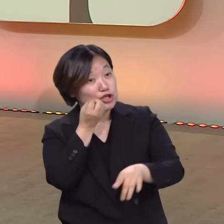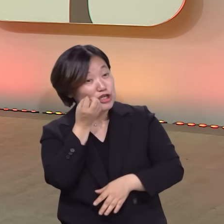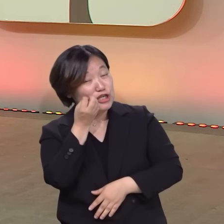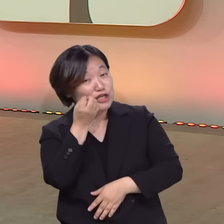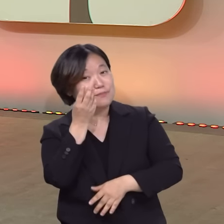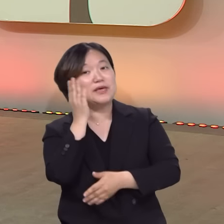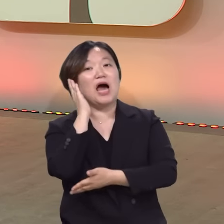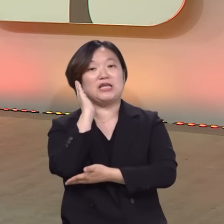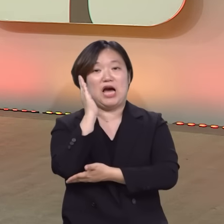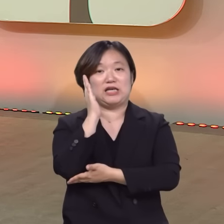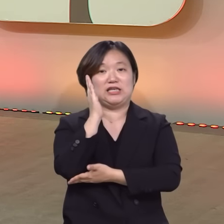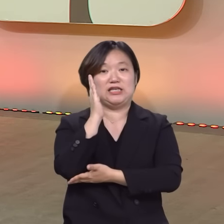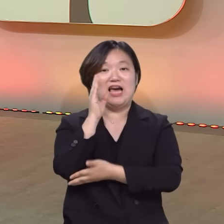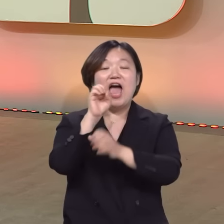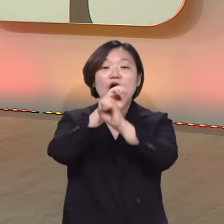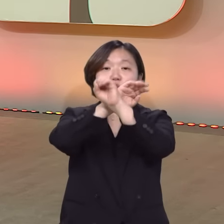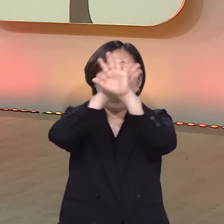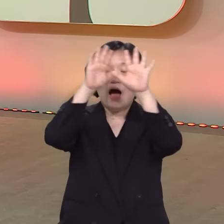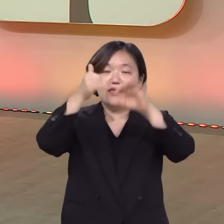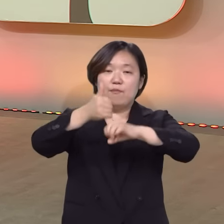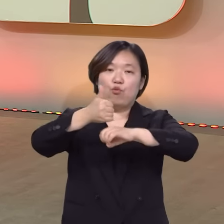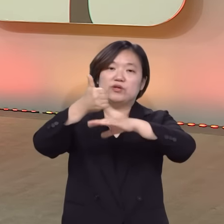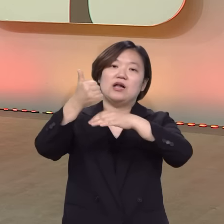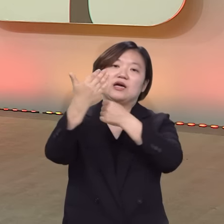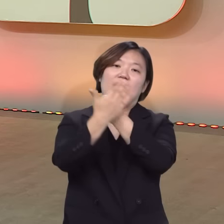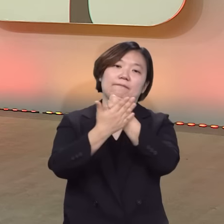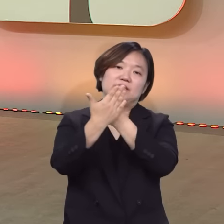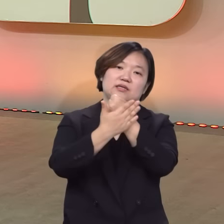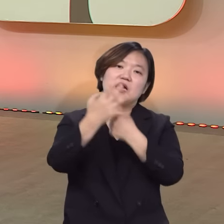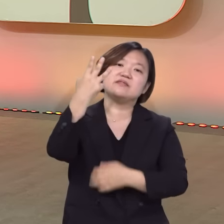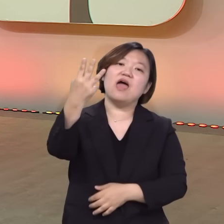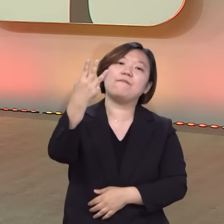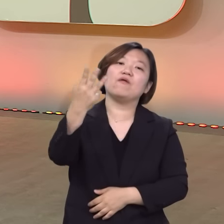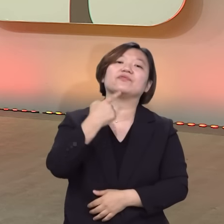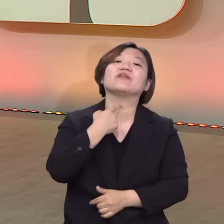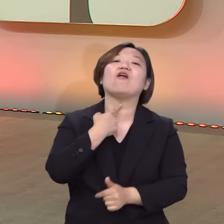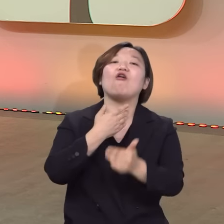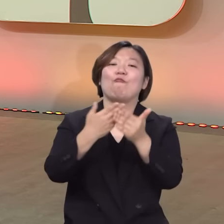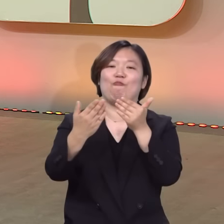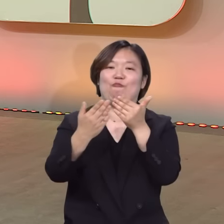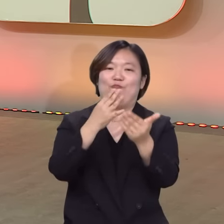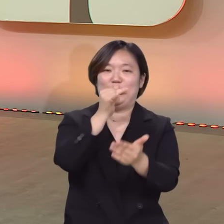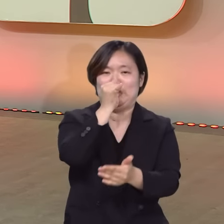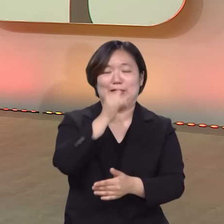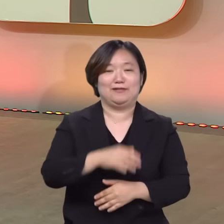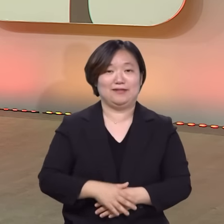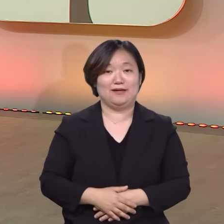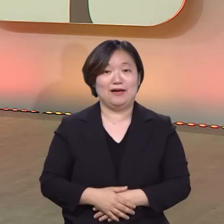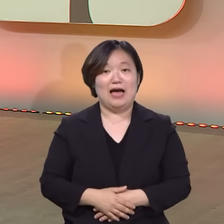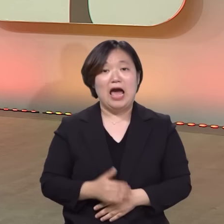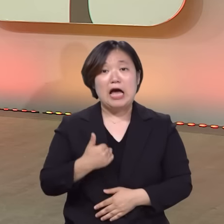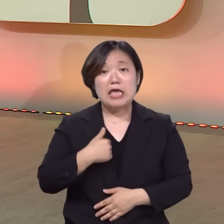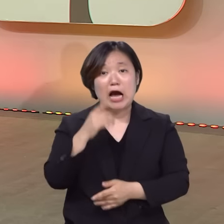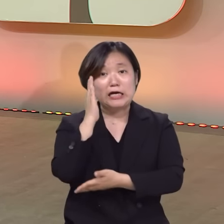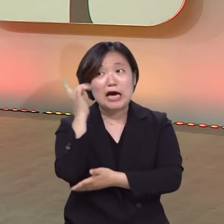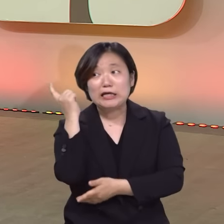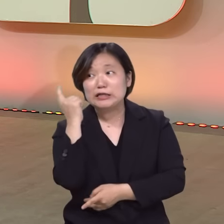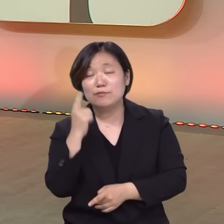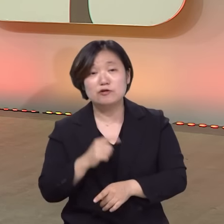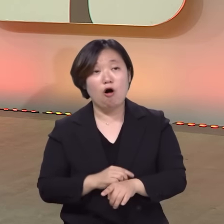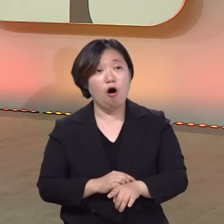관세음보살님의 가피를 세 번을 경험하셨다고 어 저도 그걸 보면서 야 신기하다 이렇게